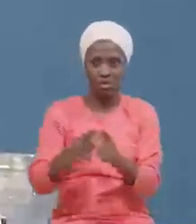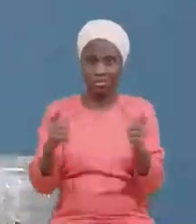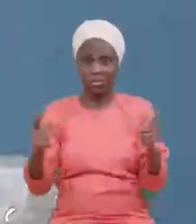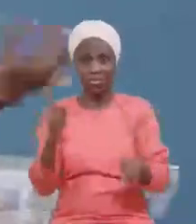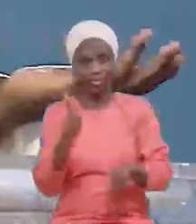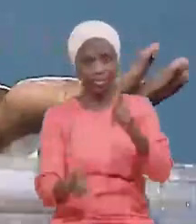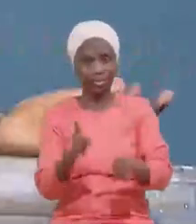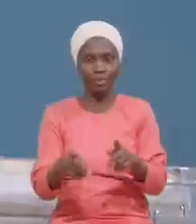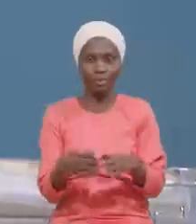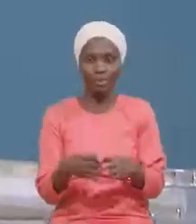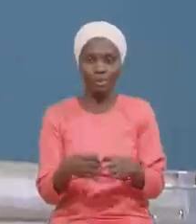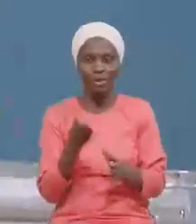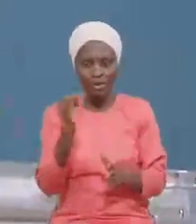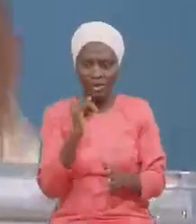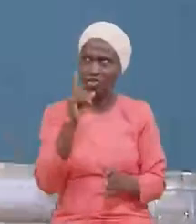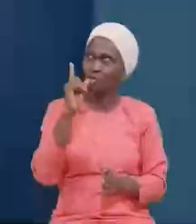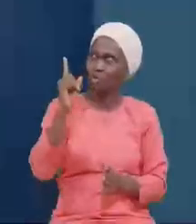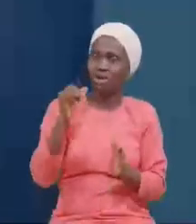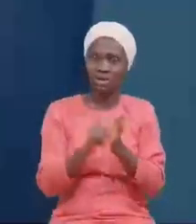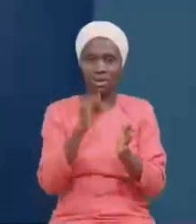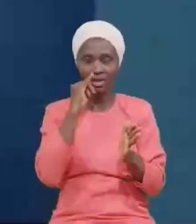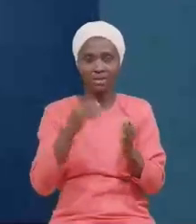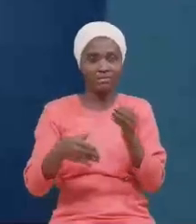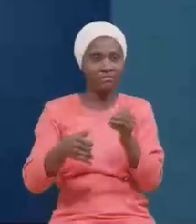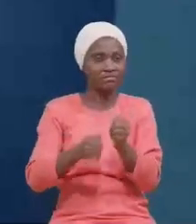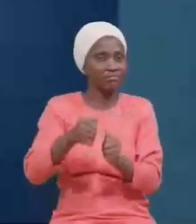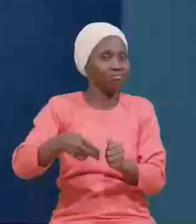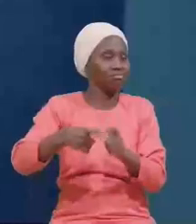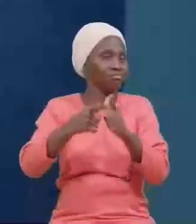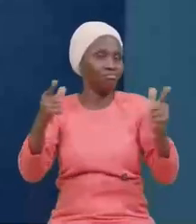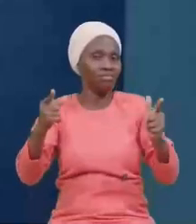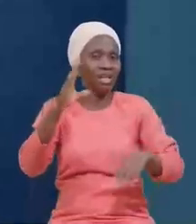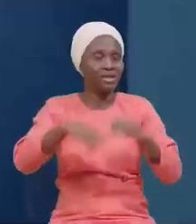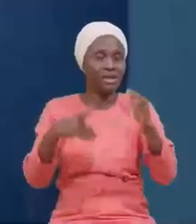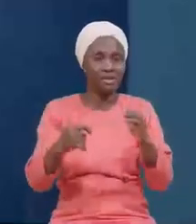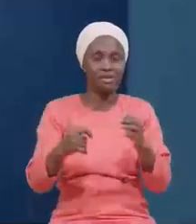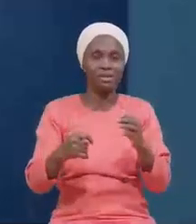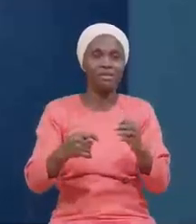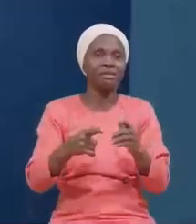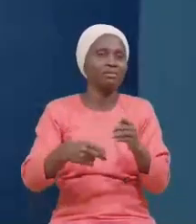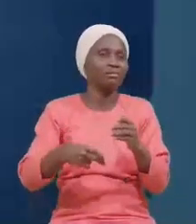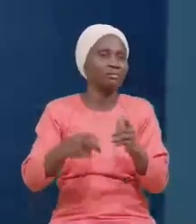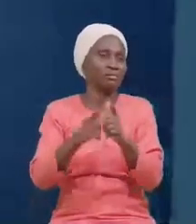personnages. Mais il y a un qui est plus grand que les grands.